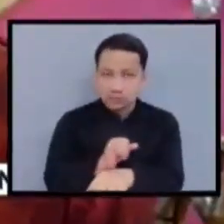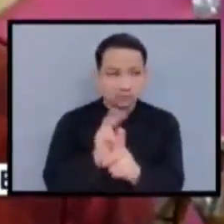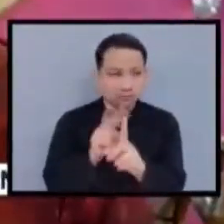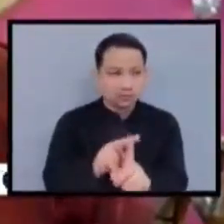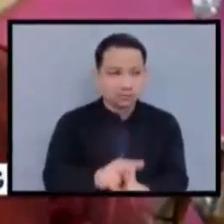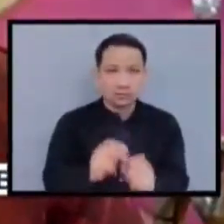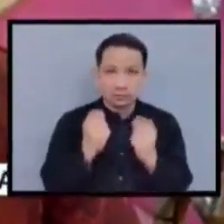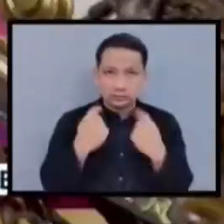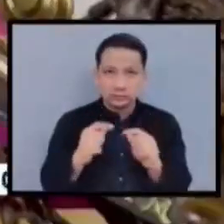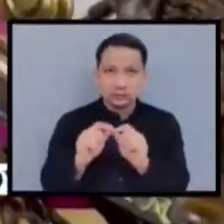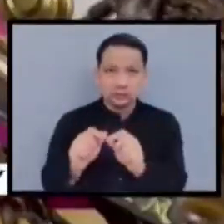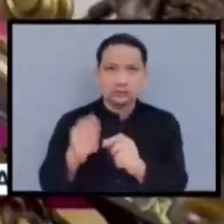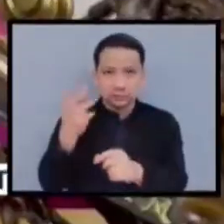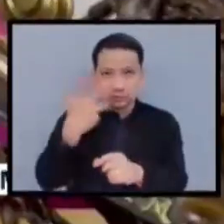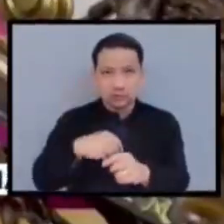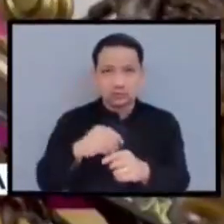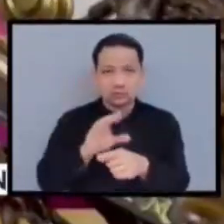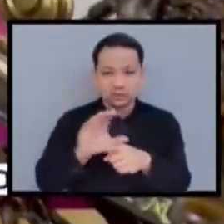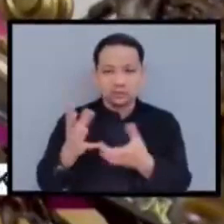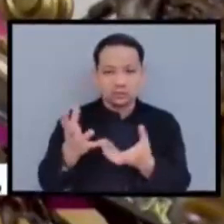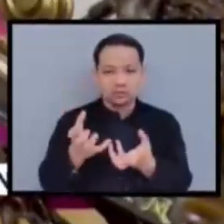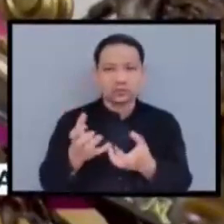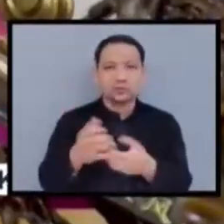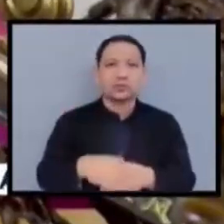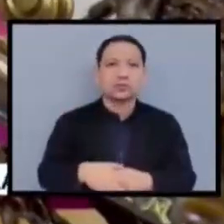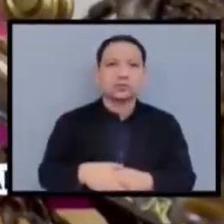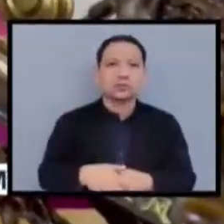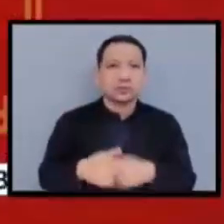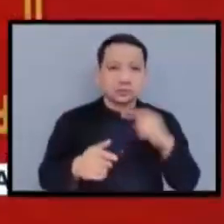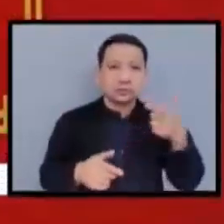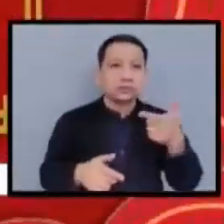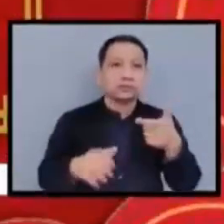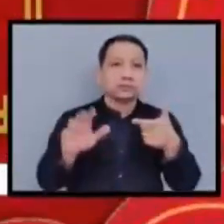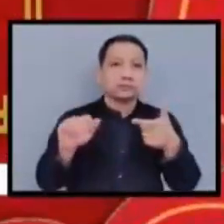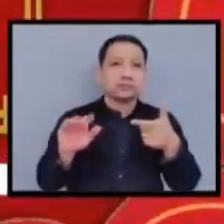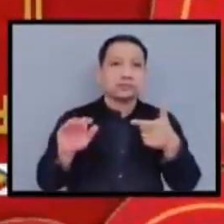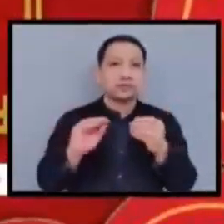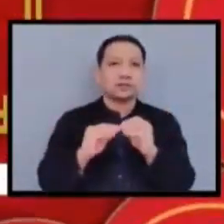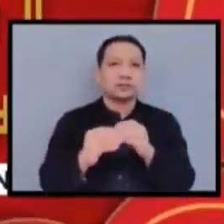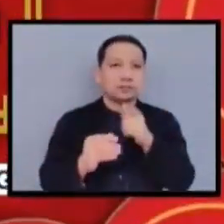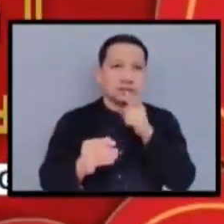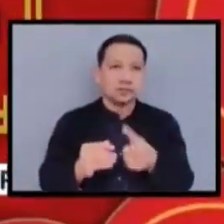sa magandang career na gusto. Green at 50 na maswerte sa Year of the Horse.